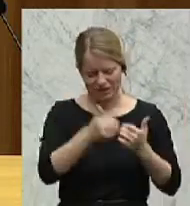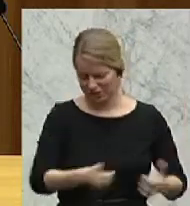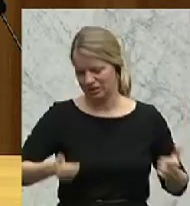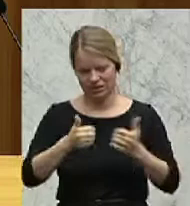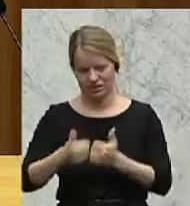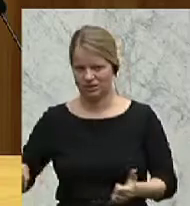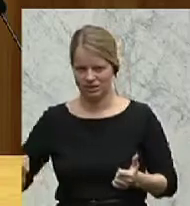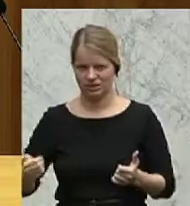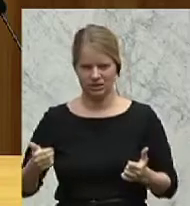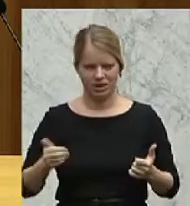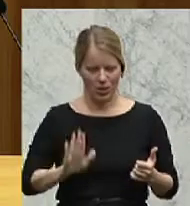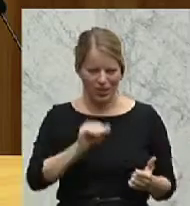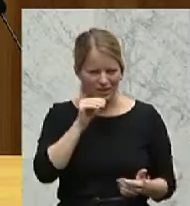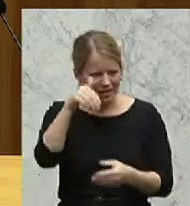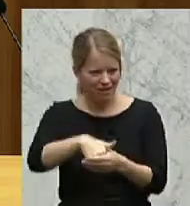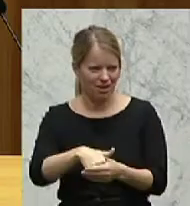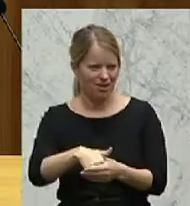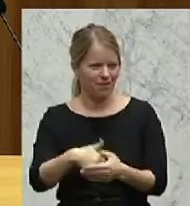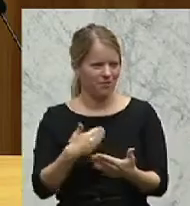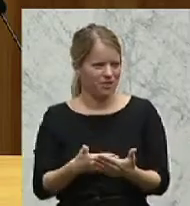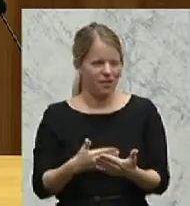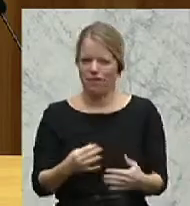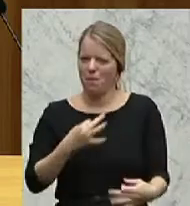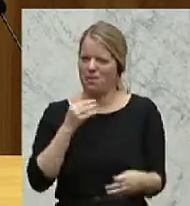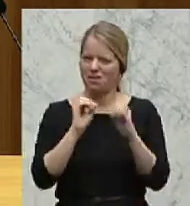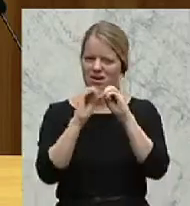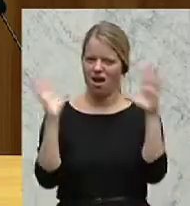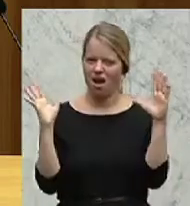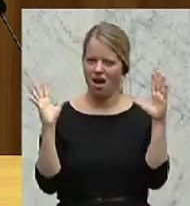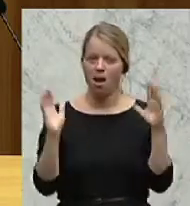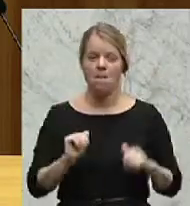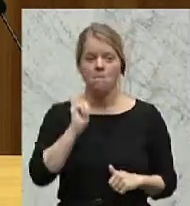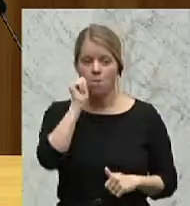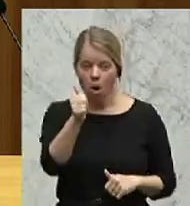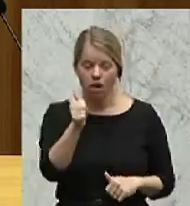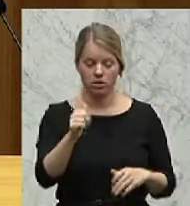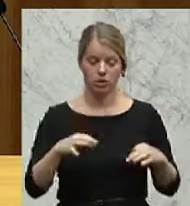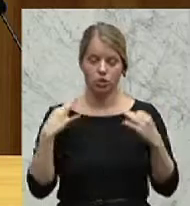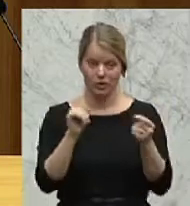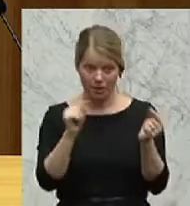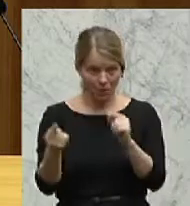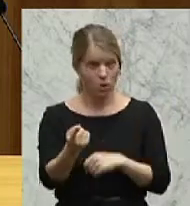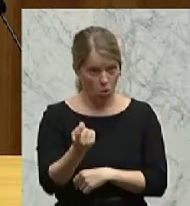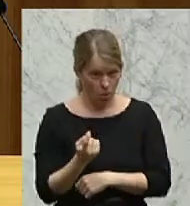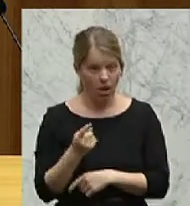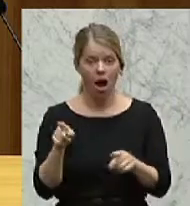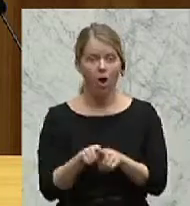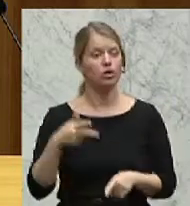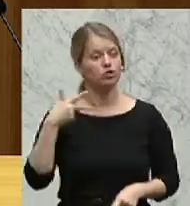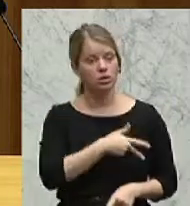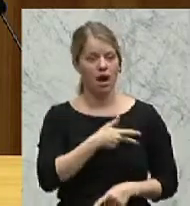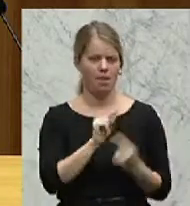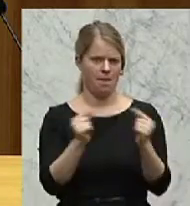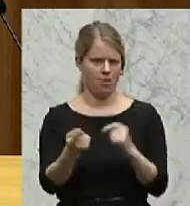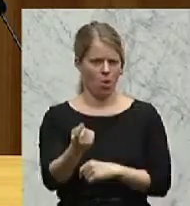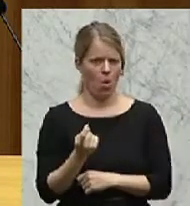nicht hergehören. Und das Ganze, was mir nicht ganz klar ist, wir haben morgen nicht nur die Gesundheitsdebatte, wir haben morgen die Sozialdebatte. Und